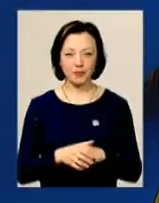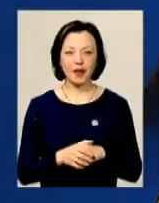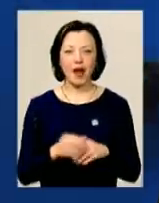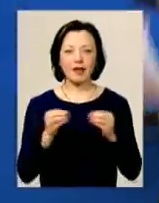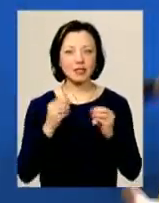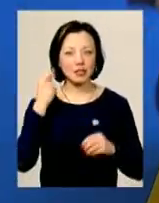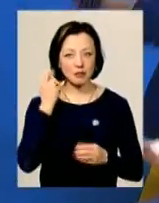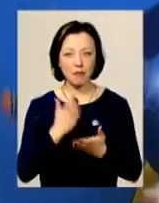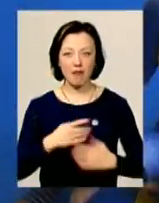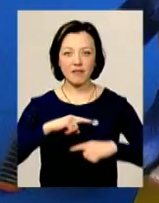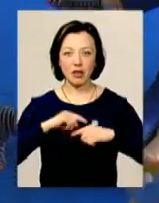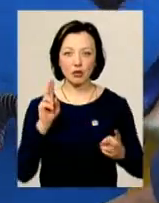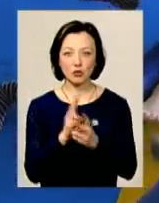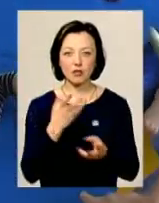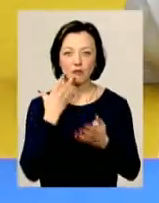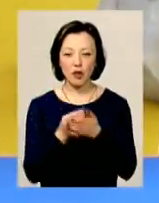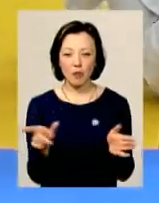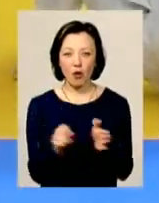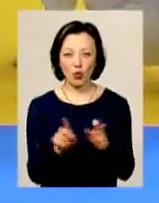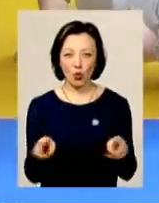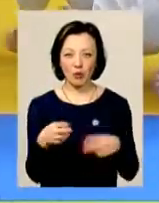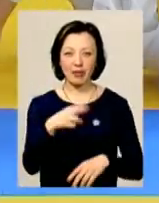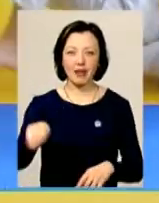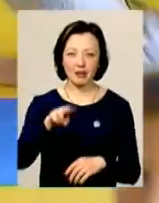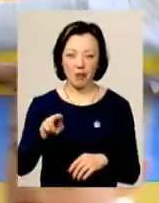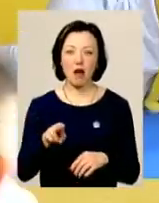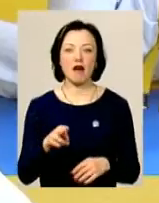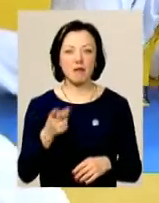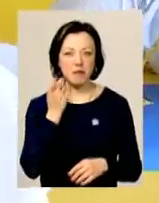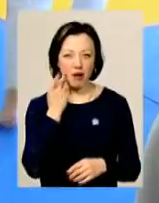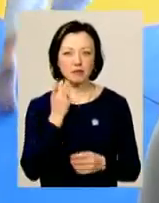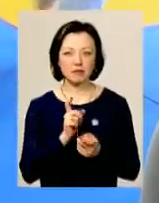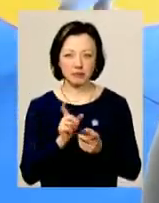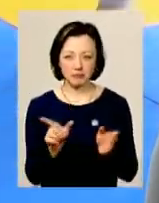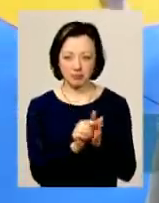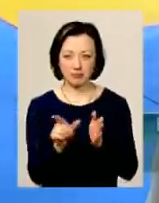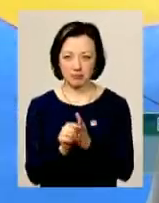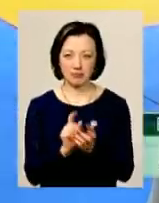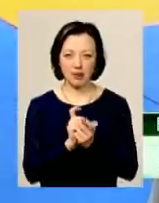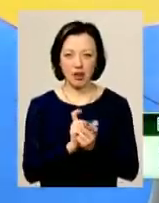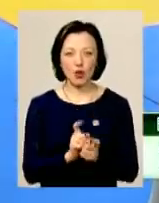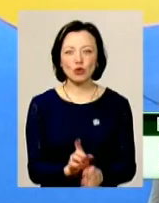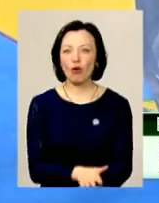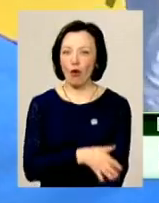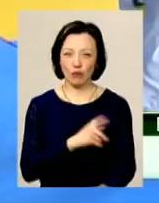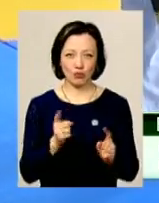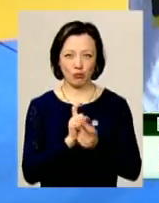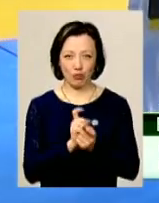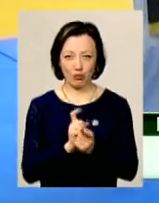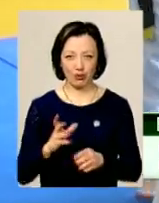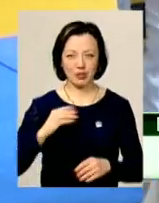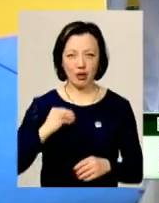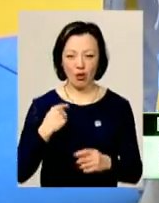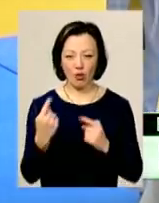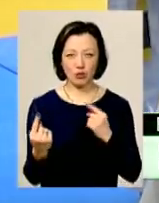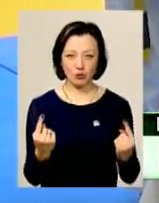Костенко мав фінальну суточку зі своїм одноклубником-динамівцем, з яким не раз уже й мав спаринги. Ми з ним дуже довго боролось. Ми один